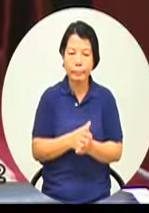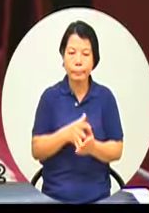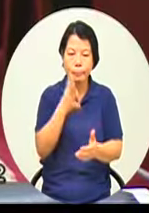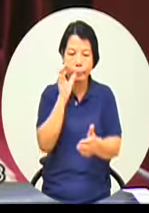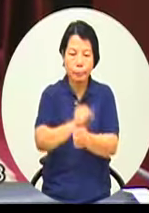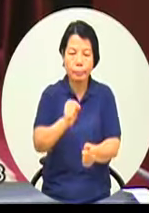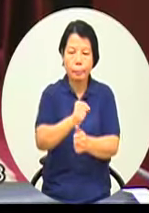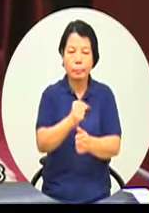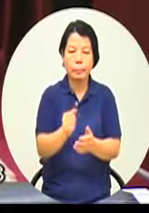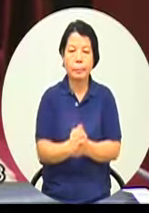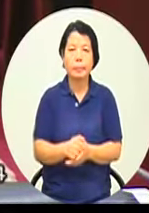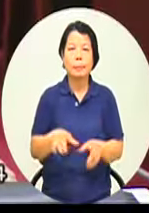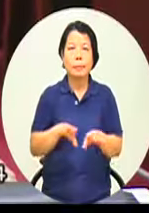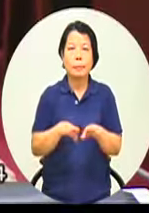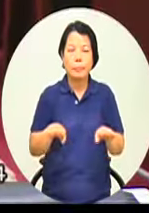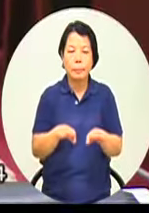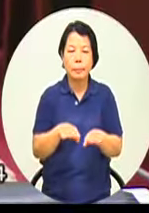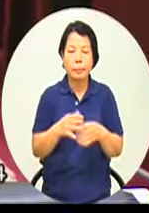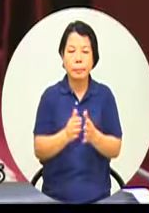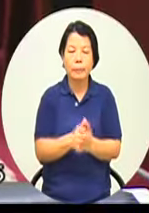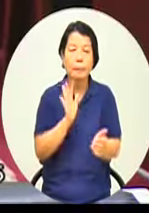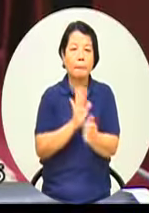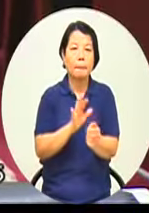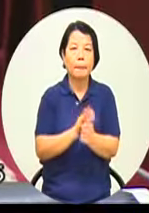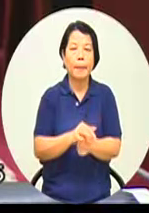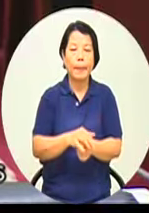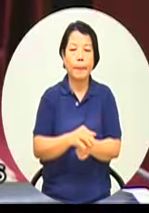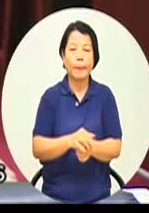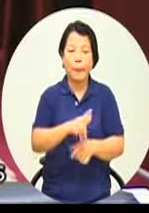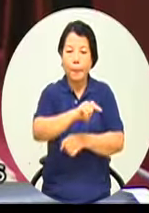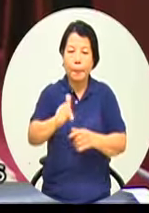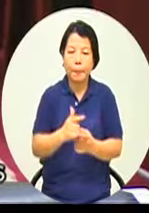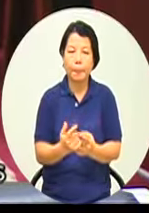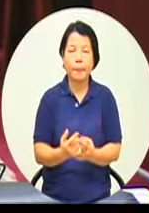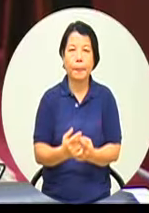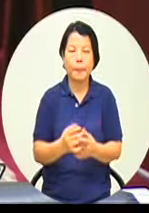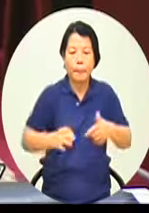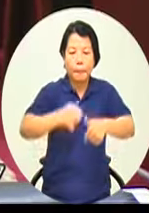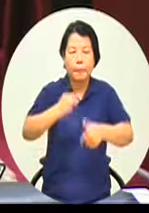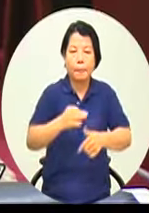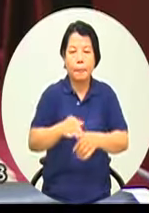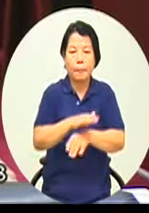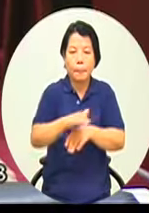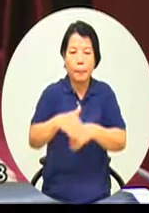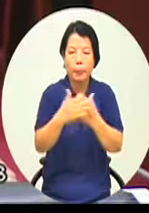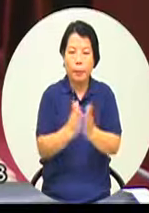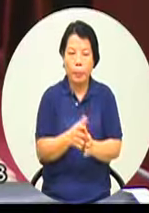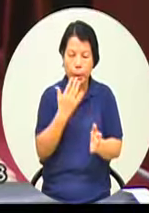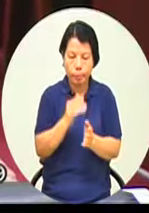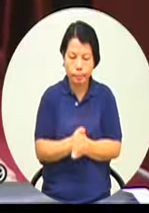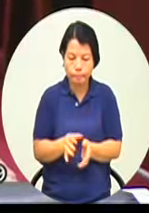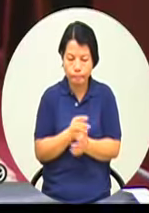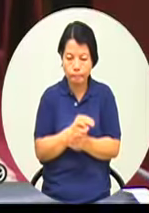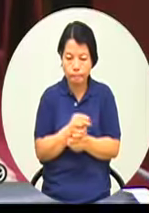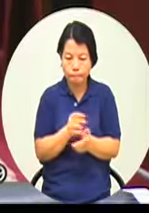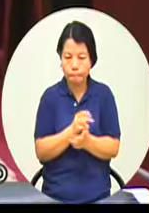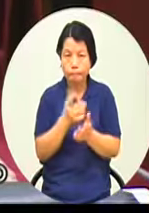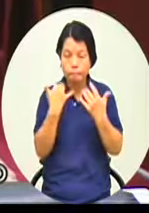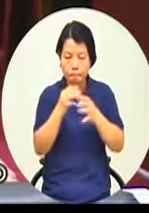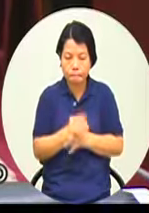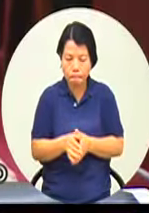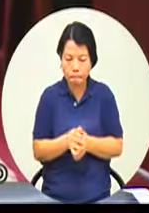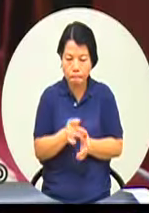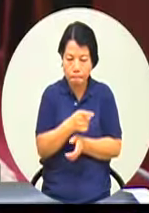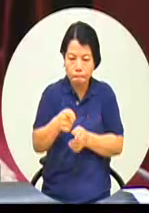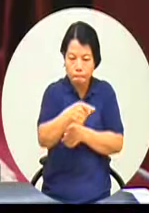价，其实是一定抓得到的。为什么？你只要循线追踪，像我们的警